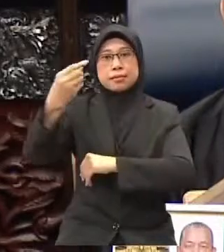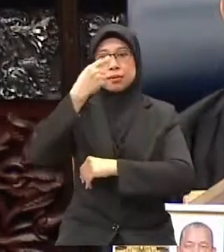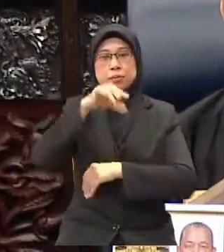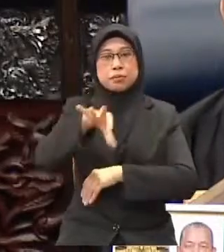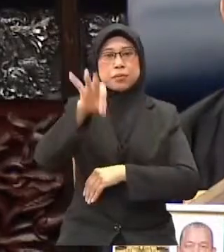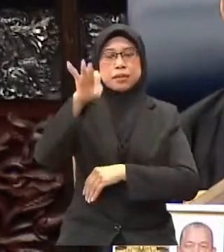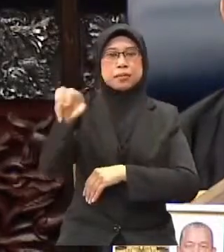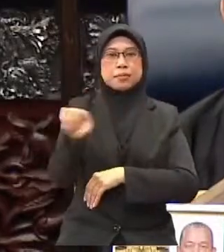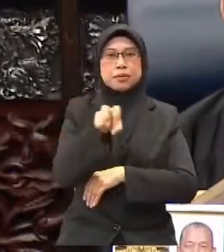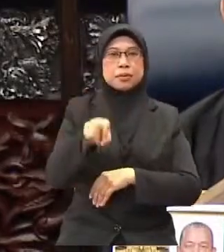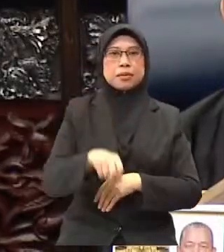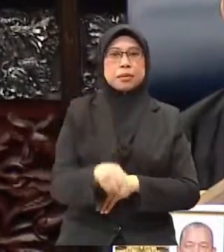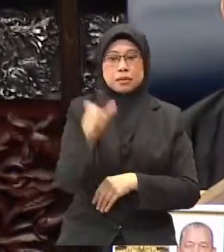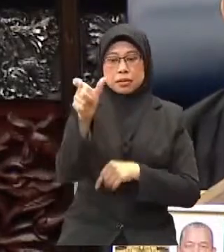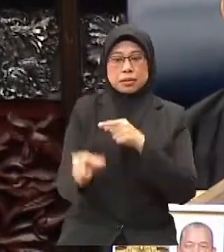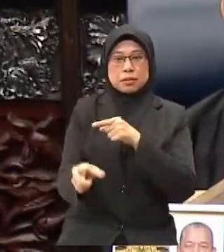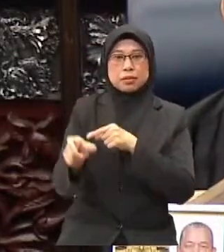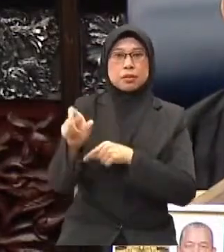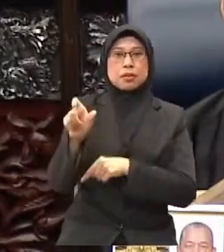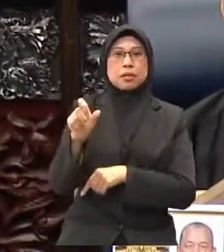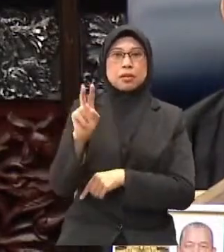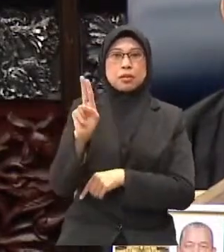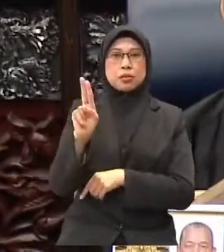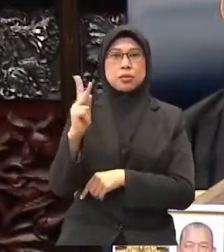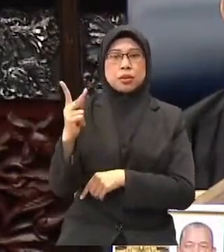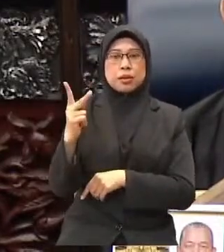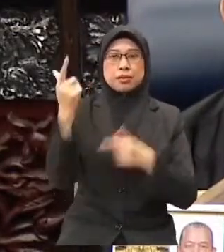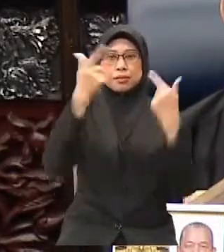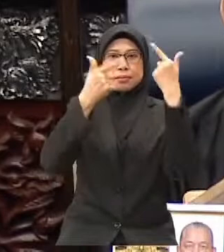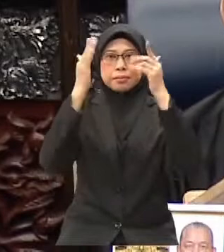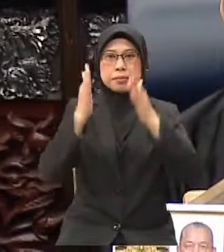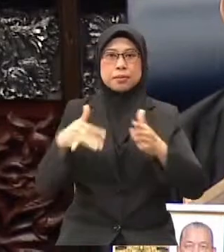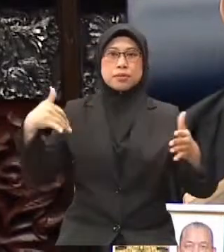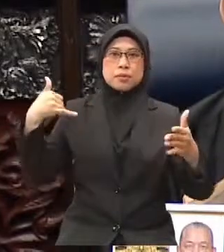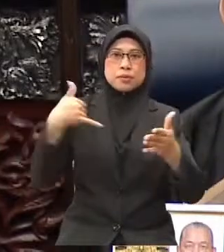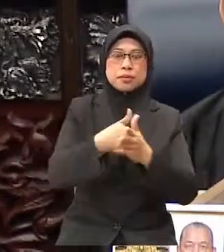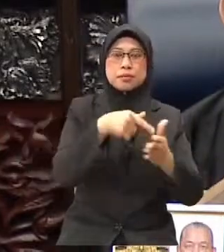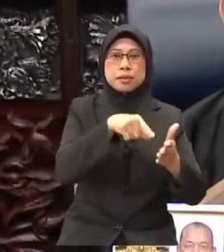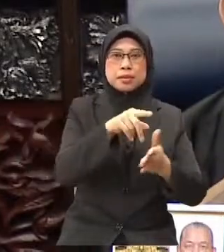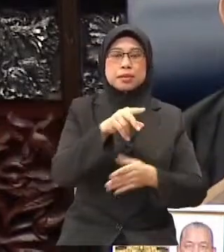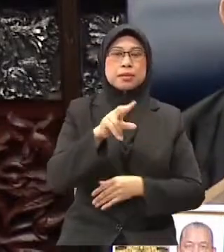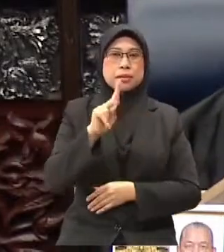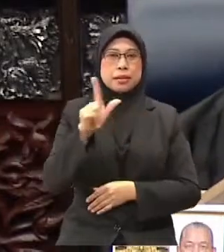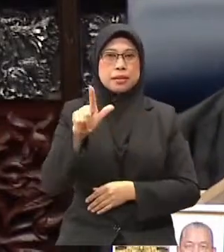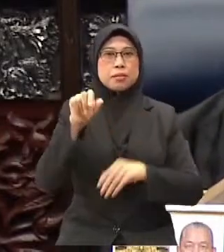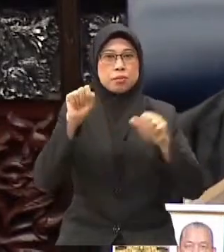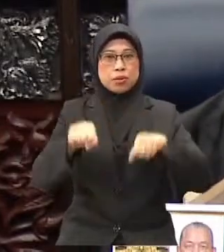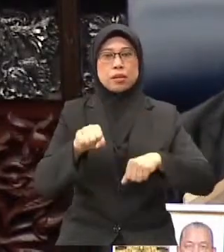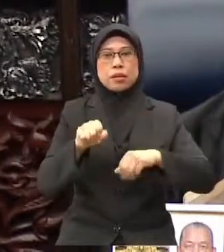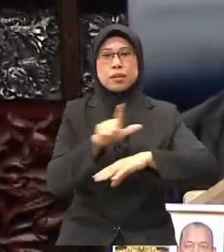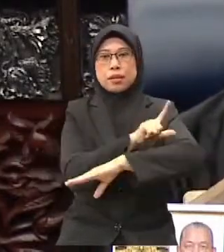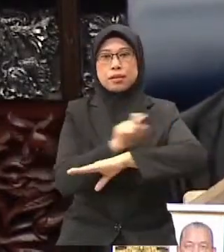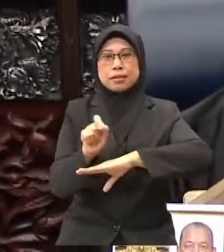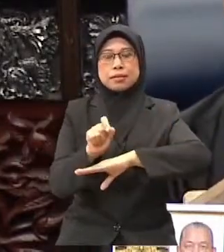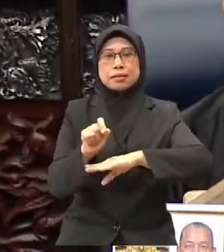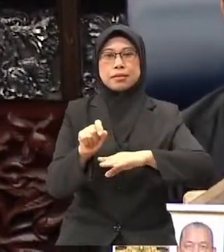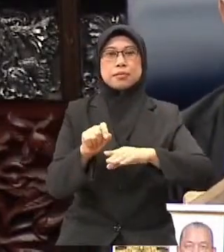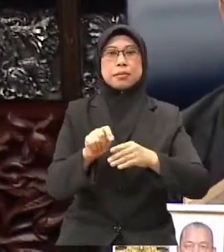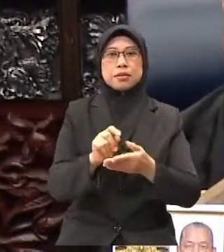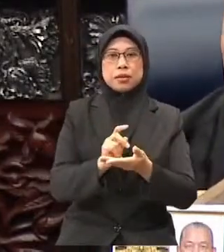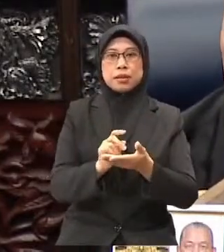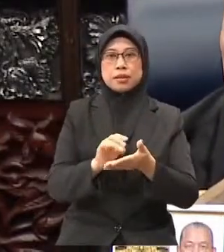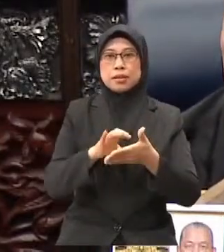sebagai contoh seorang pelancong daripada UK yang baru tiba di Pusat Bandar Raya Kuala Lumpur boleh menaiki tren lrt dengan mengeluarkan KAD